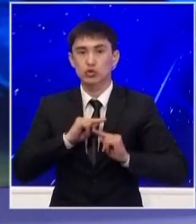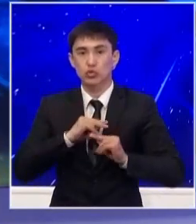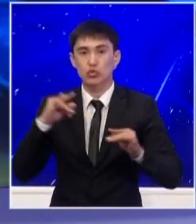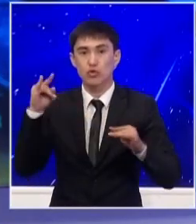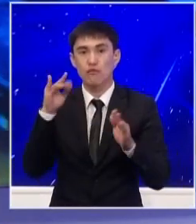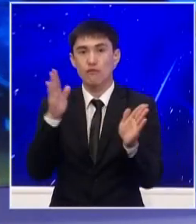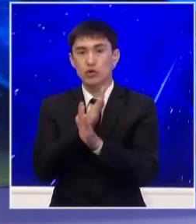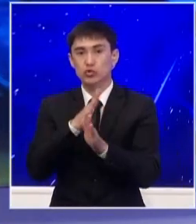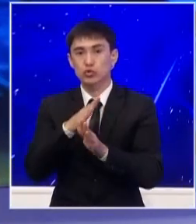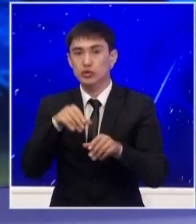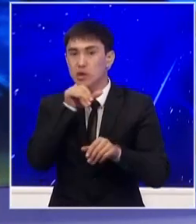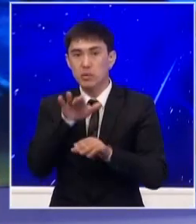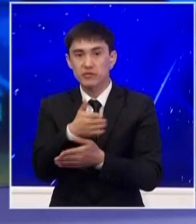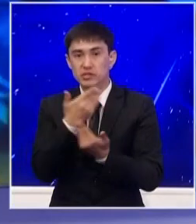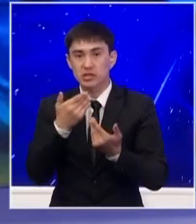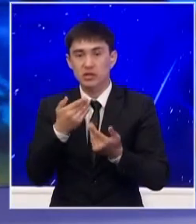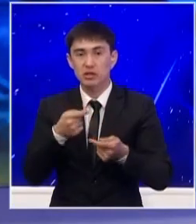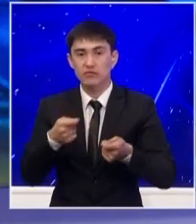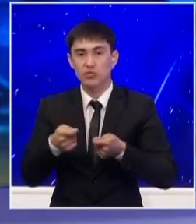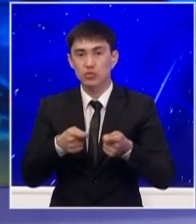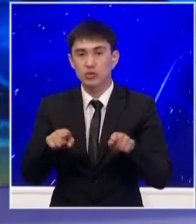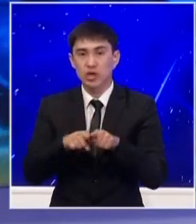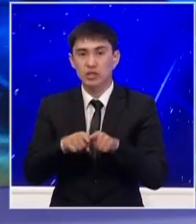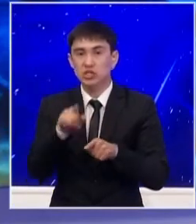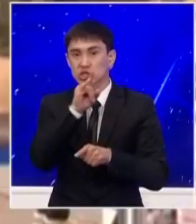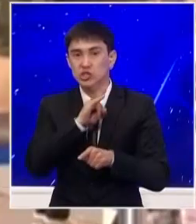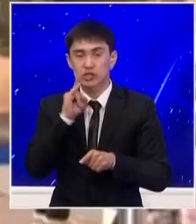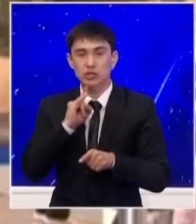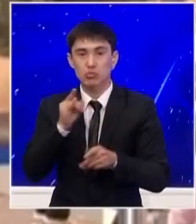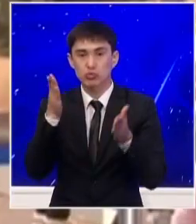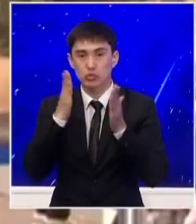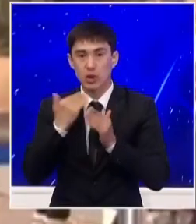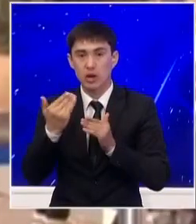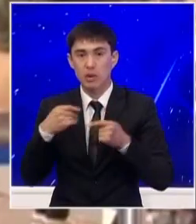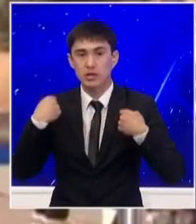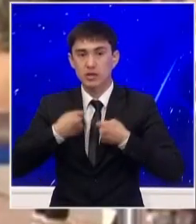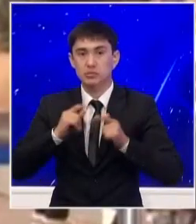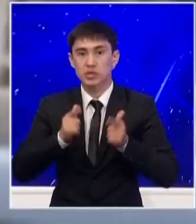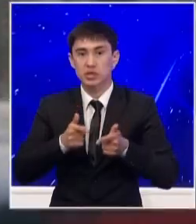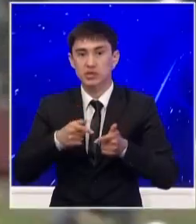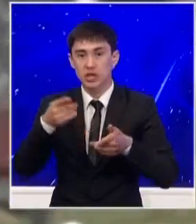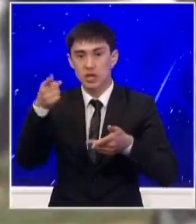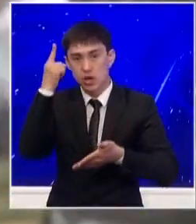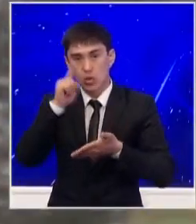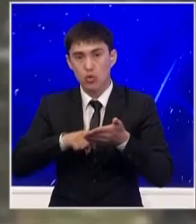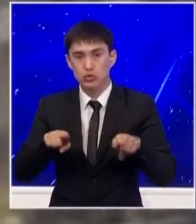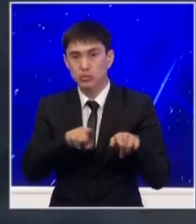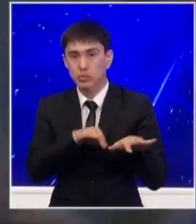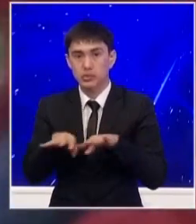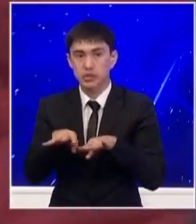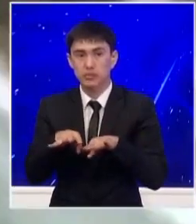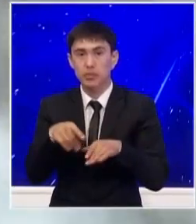воздушных гаваней непрофессионально ведут себя по отношению к женщинам-мусульманкам, одетым согласно религиозным